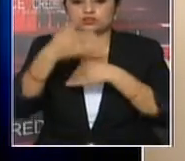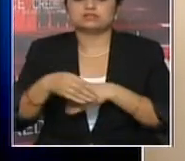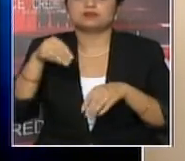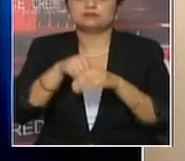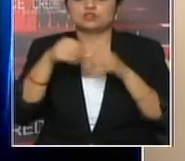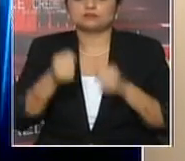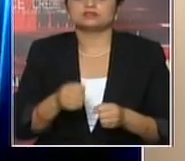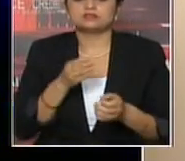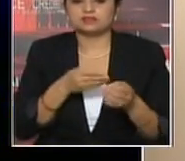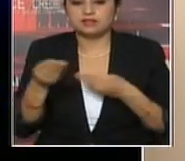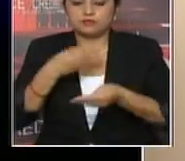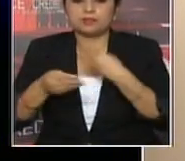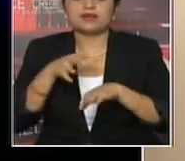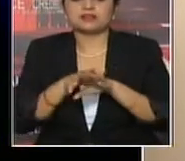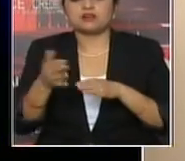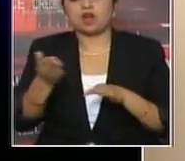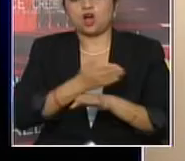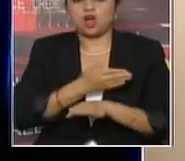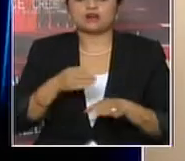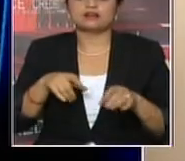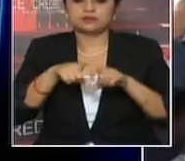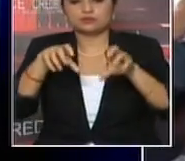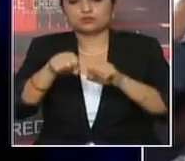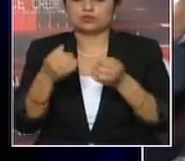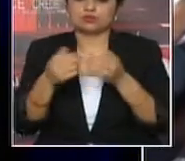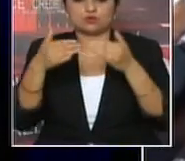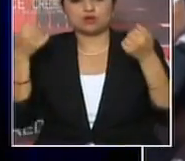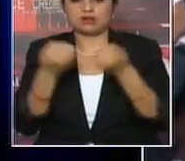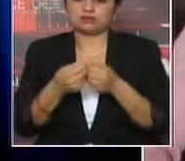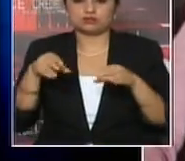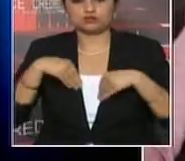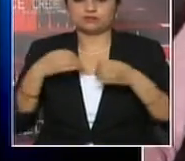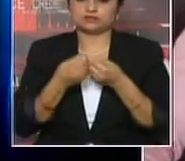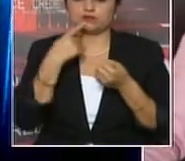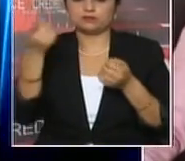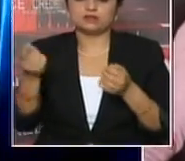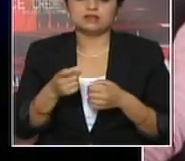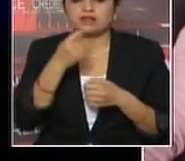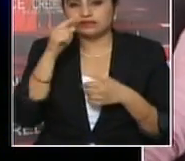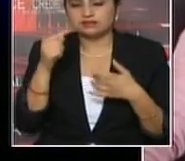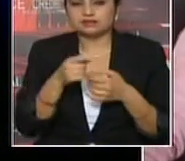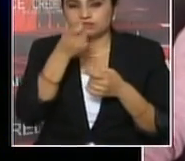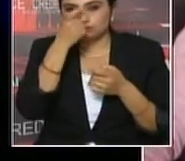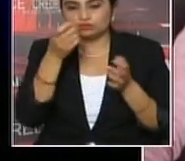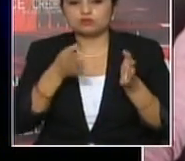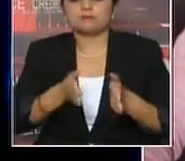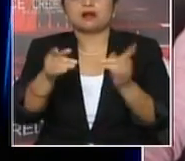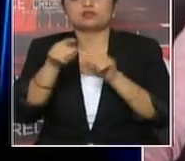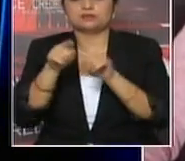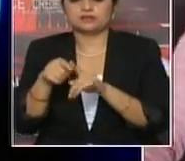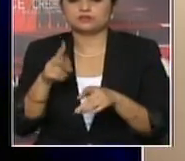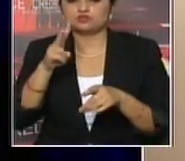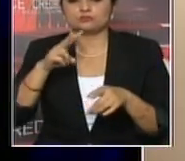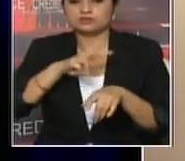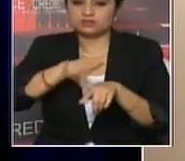यातायात व्यवसायले अग्रिम टिकट खुल्ला गर्न सहमत भएको जानकारी दिए। भट्टराईले नारायणगढ मुगलिङ सडक खण्ड पनि 28 गतेदेखि 24 घन्टा